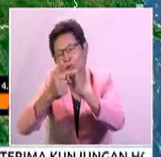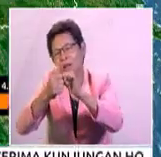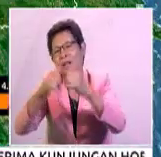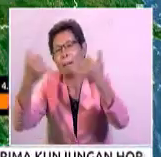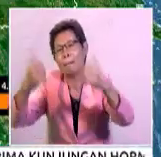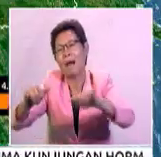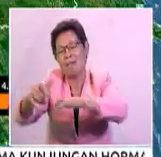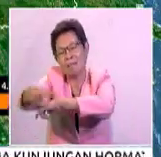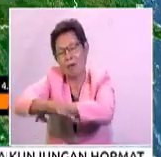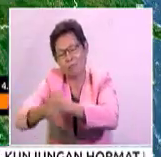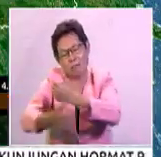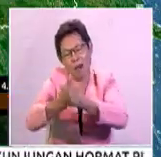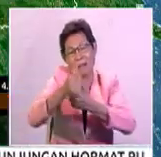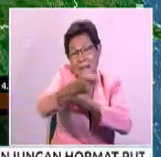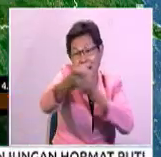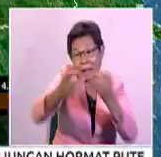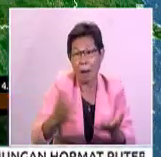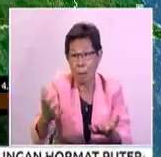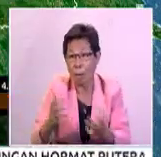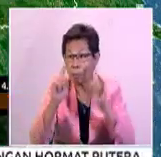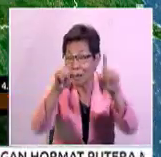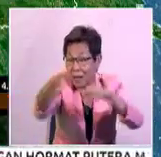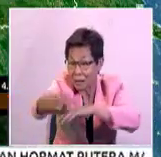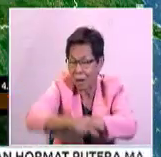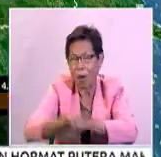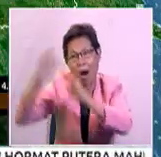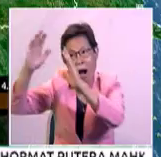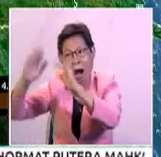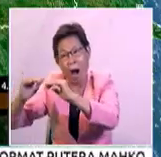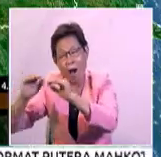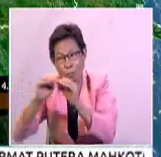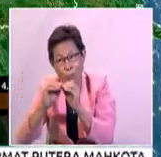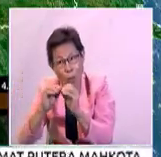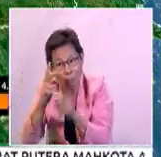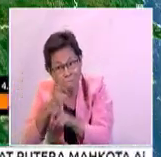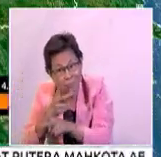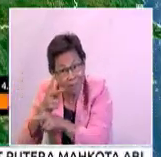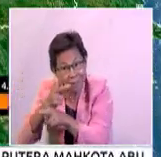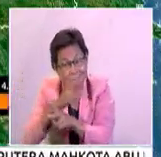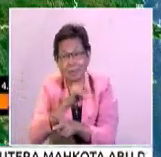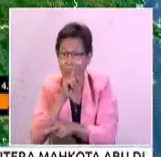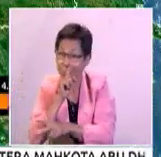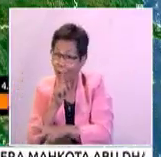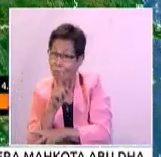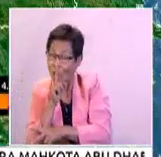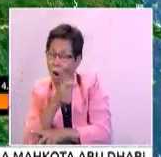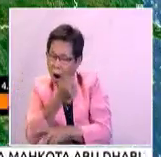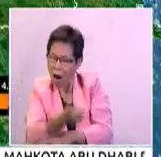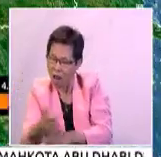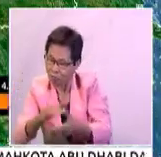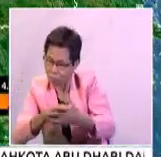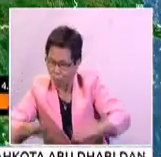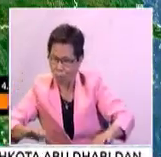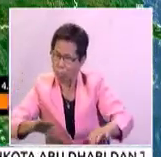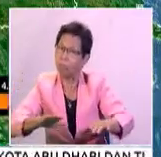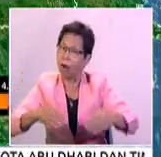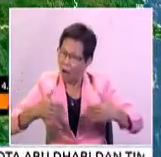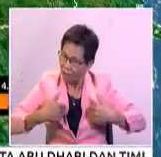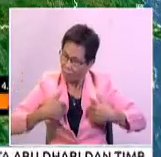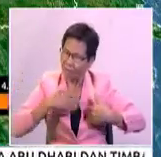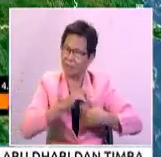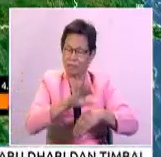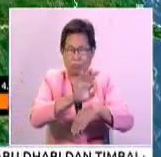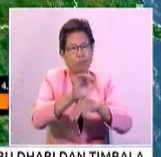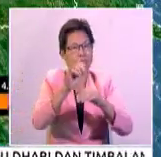rekes laut. Jadi para nelayan yang mana ingin turun ke laut diharapkan lebih berhati-hati dan pastikan alat keselamatan mencukupi dan